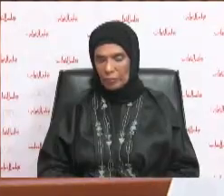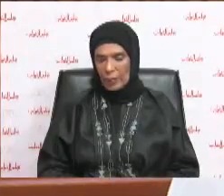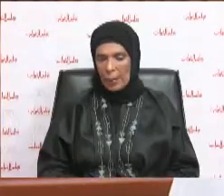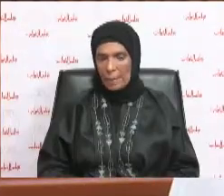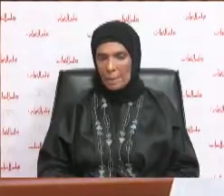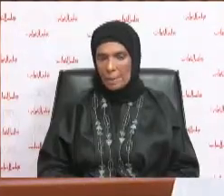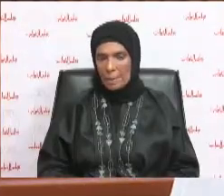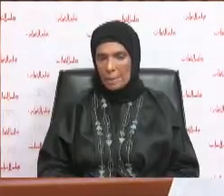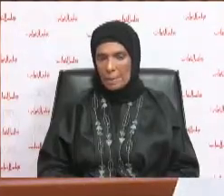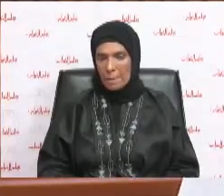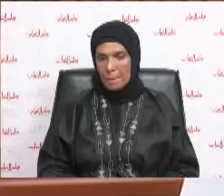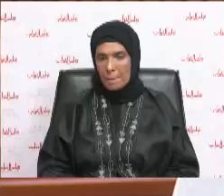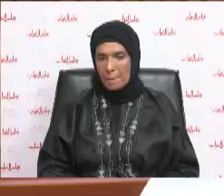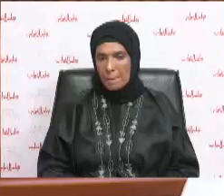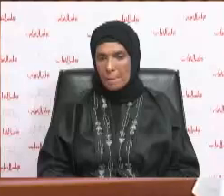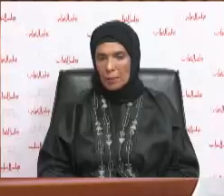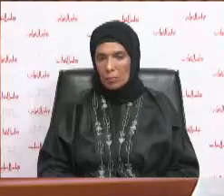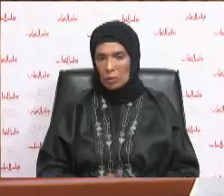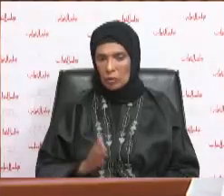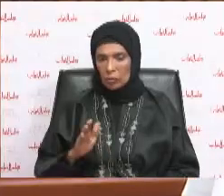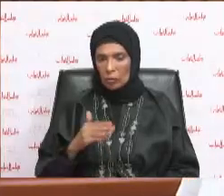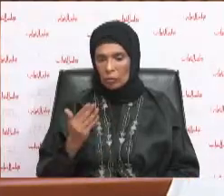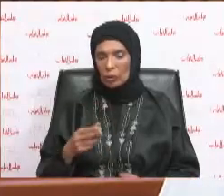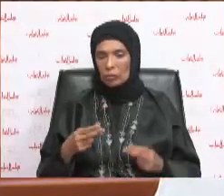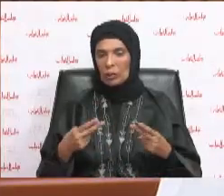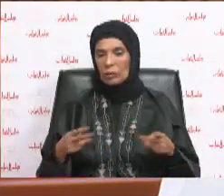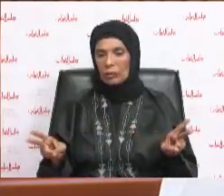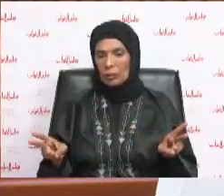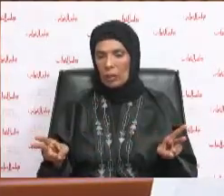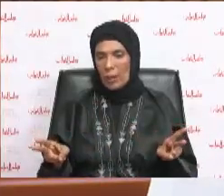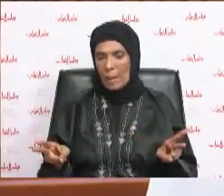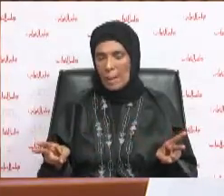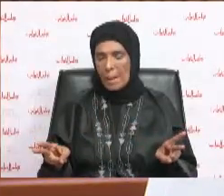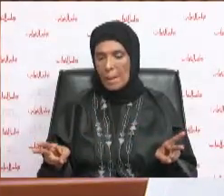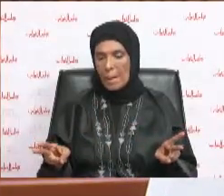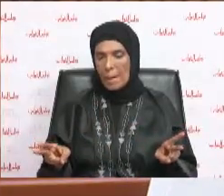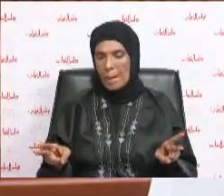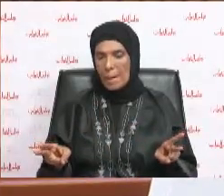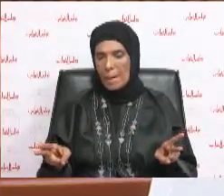اختنا ايمان شويطر تقول انه ليش تبون توافقون على ان